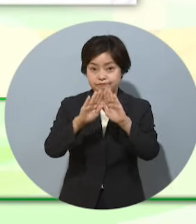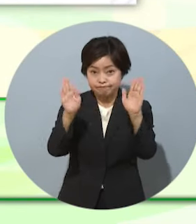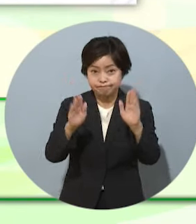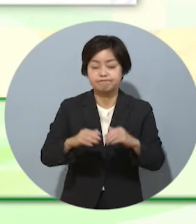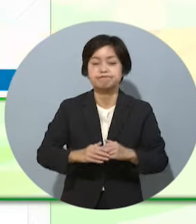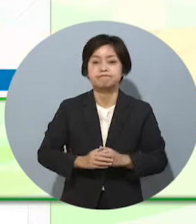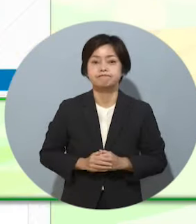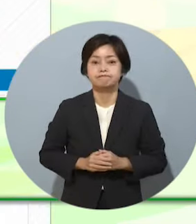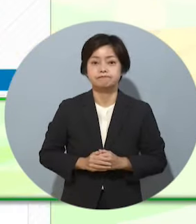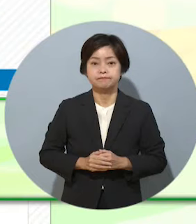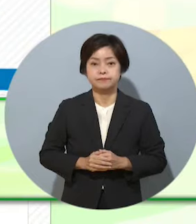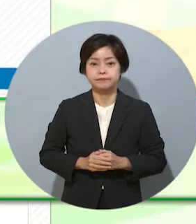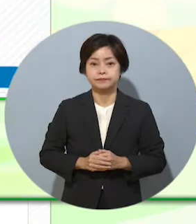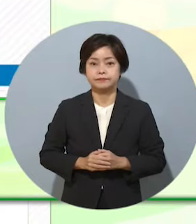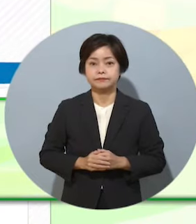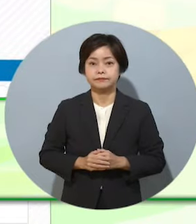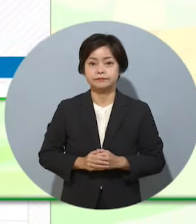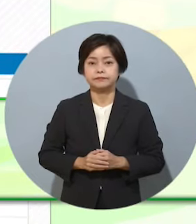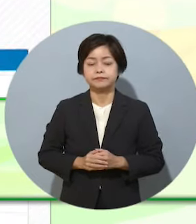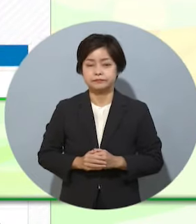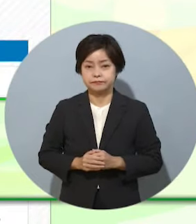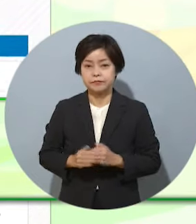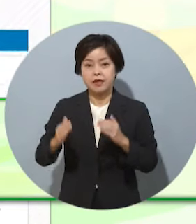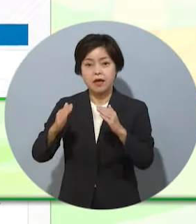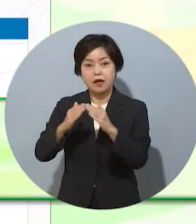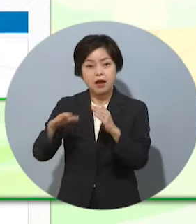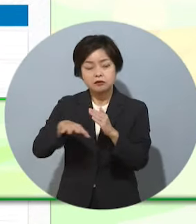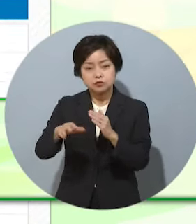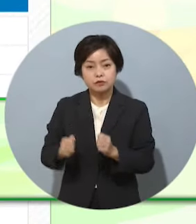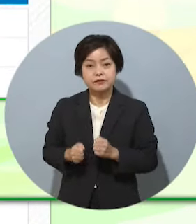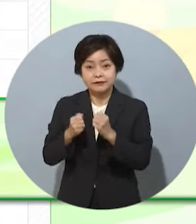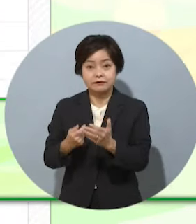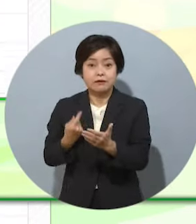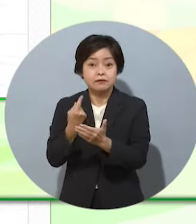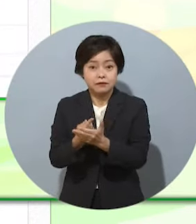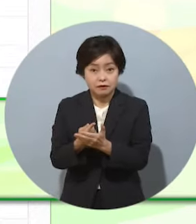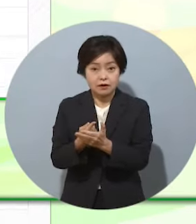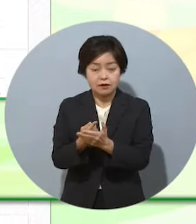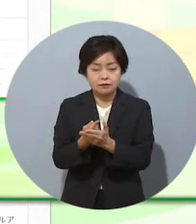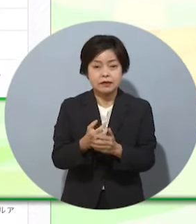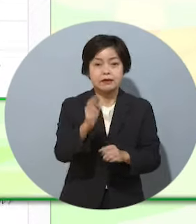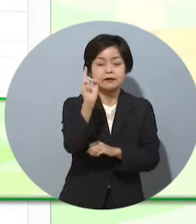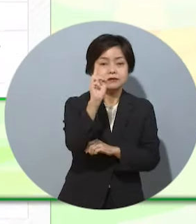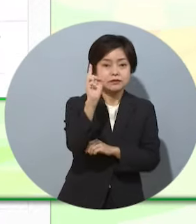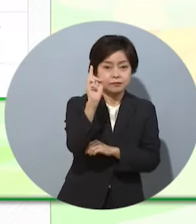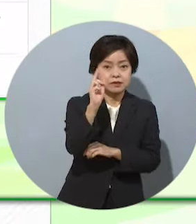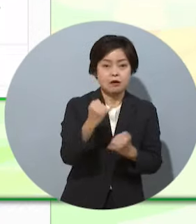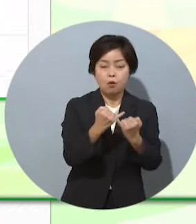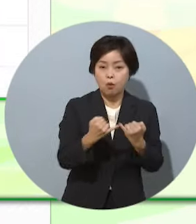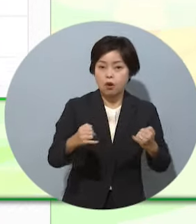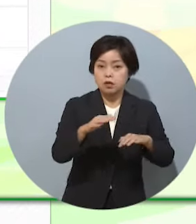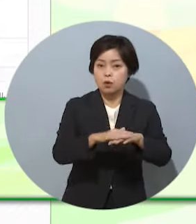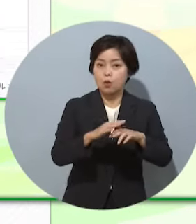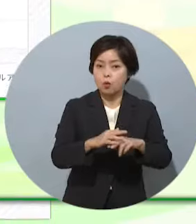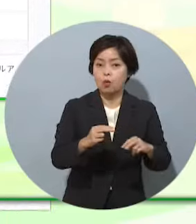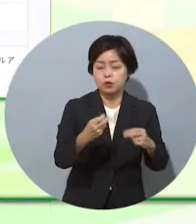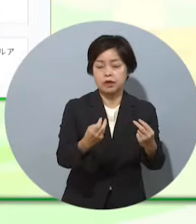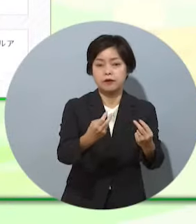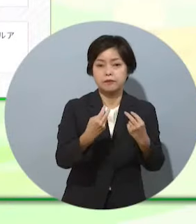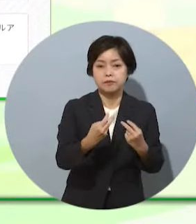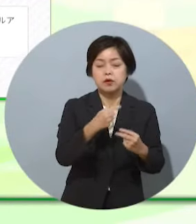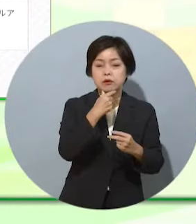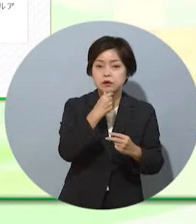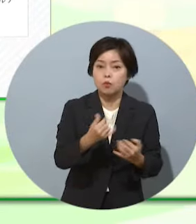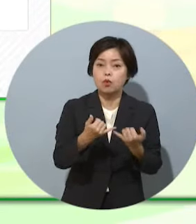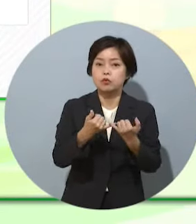われます。会場への来場やセミナーのオンライン視聴を希望する人は、ホーム